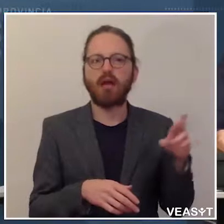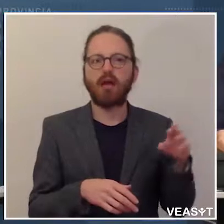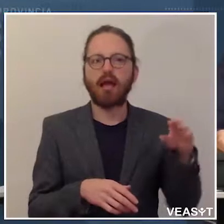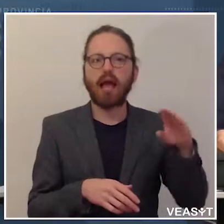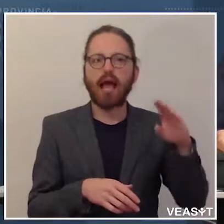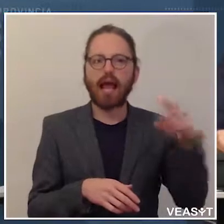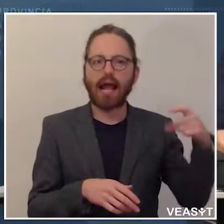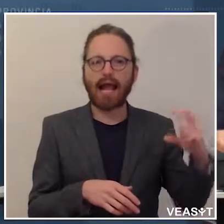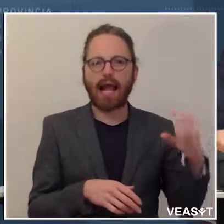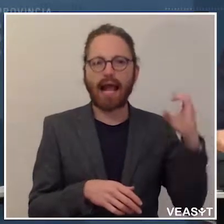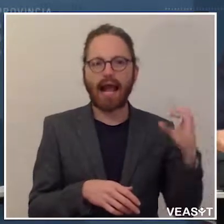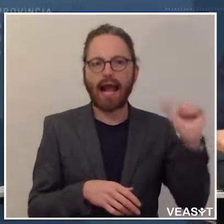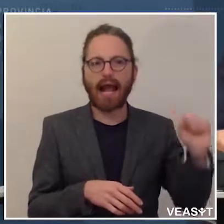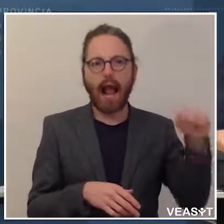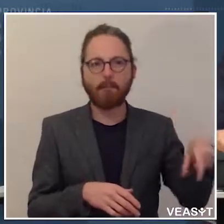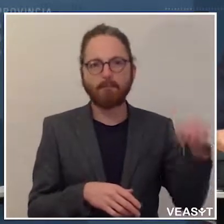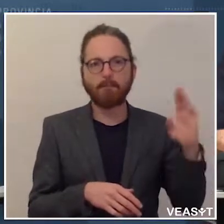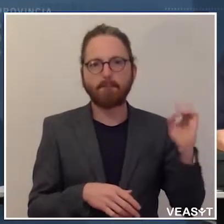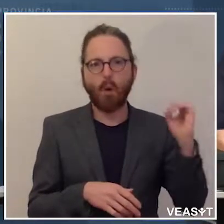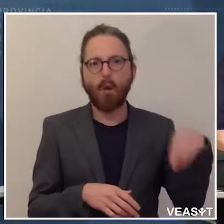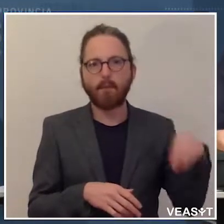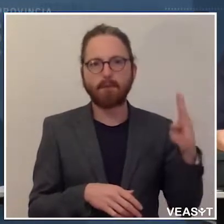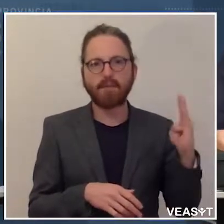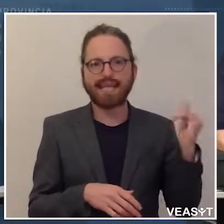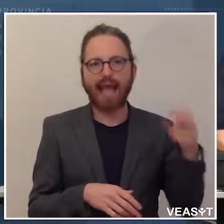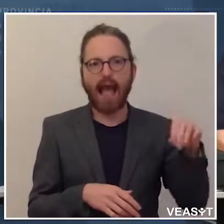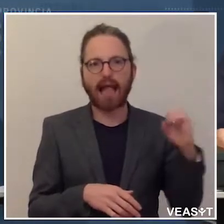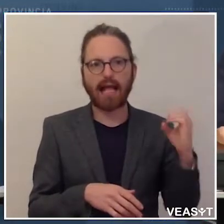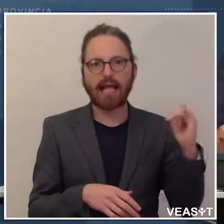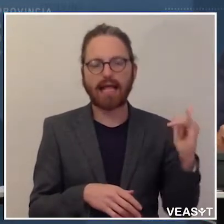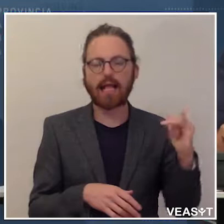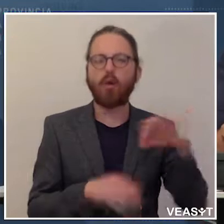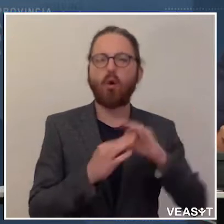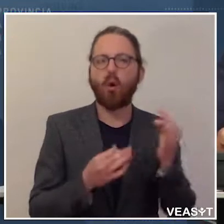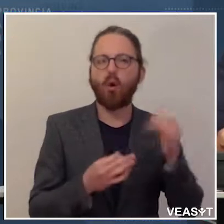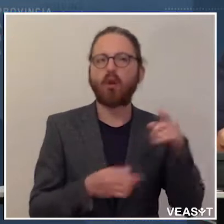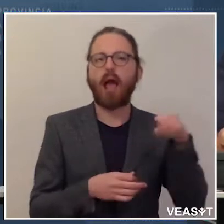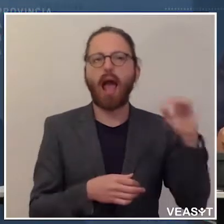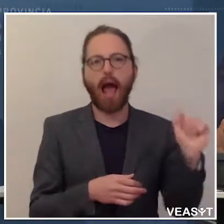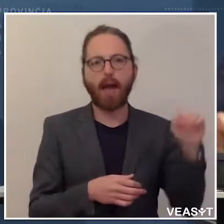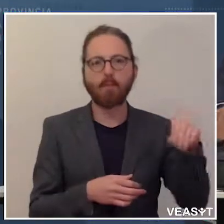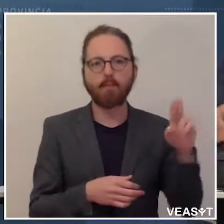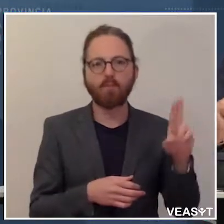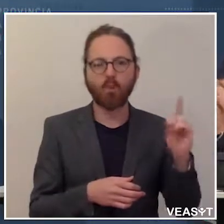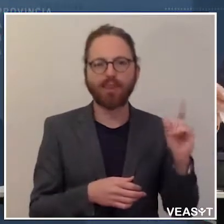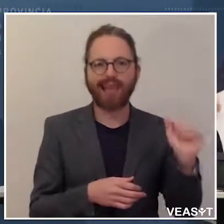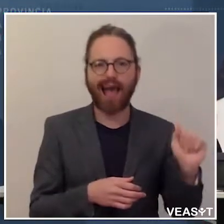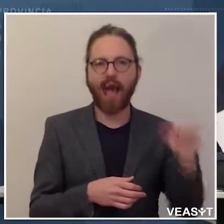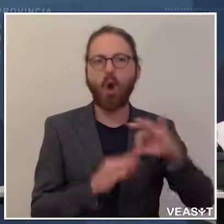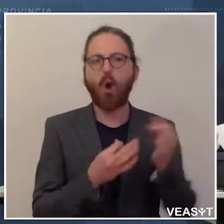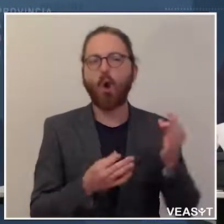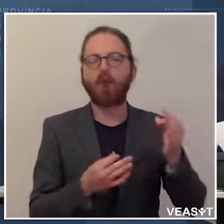rosaria capobianchi total ben ditto antonio professore andrea crisanti osama amuda